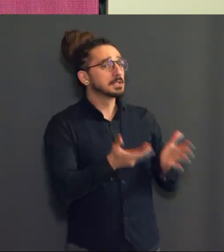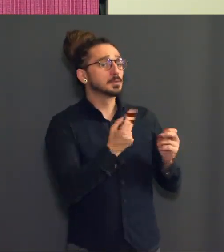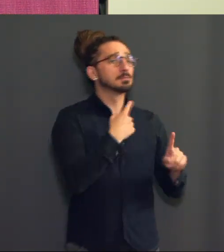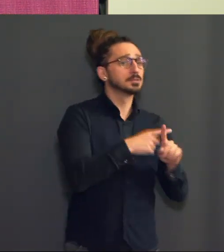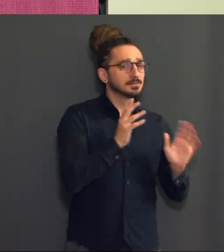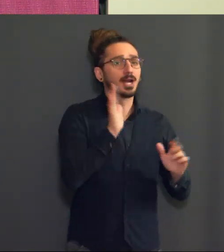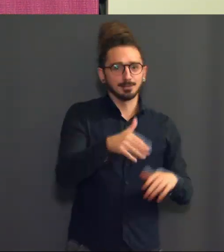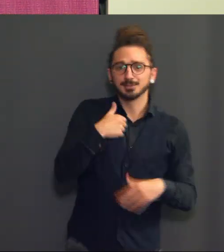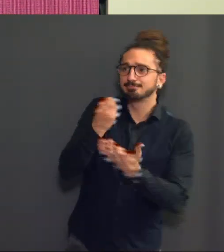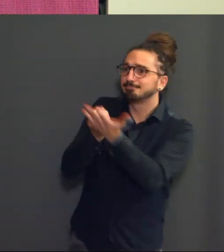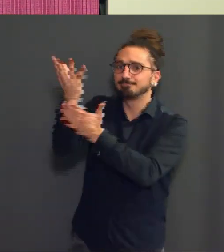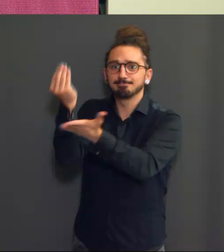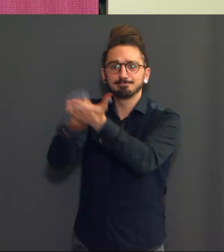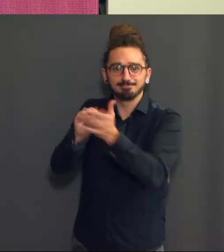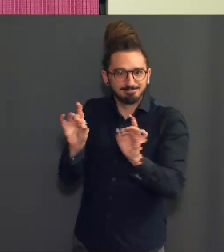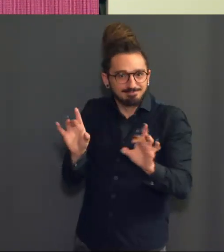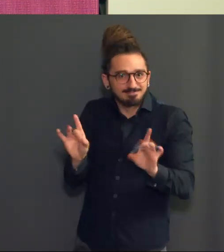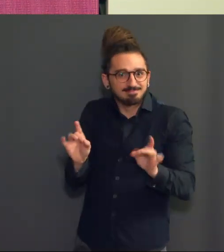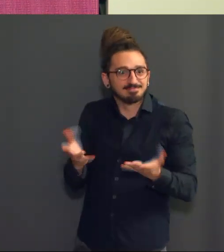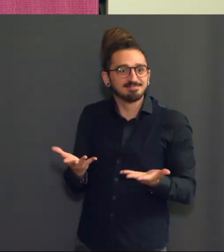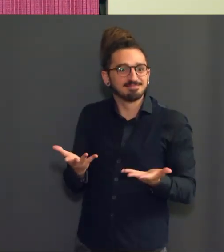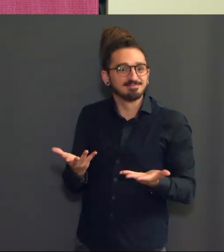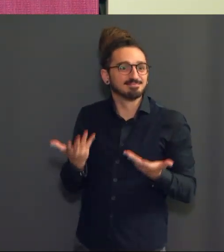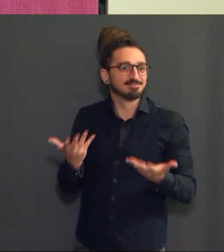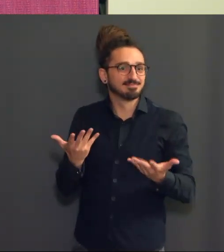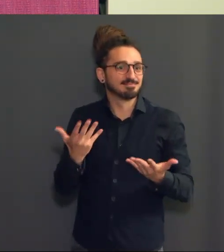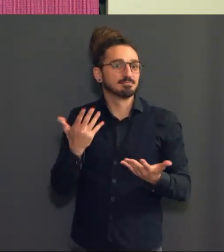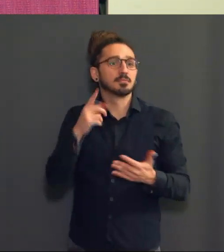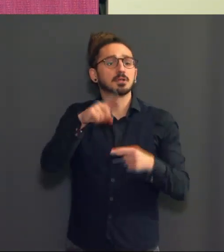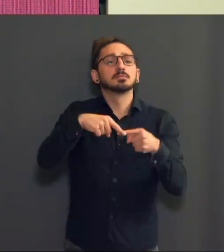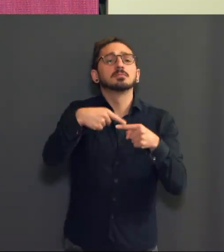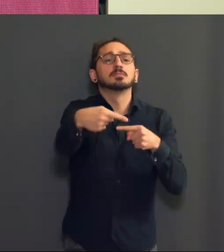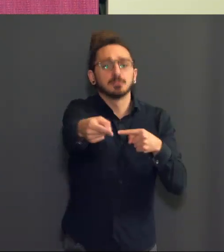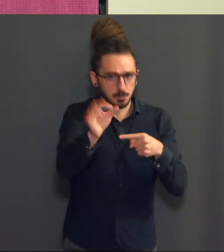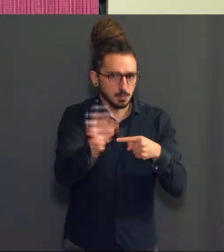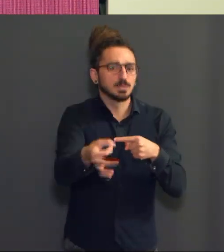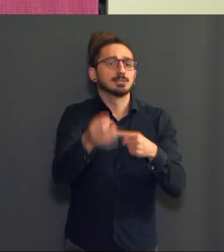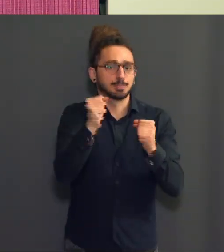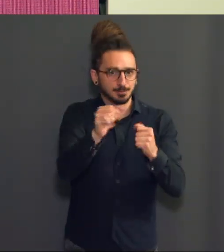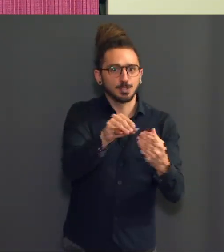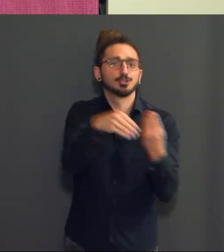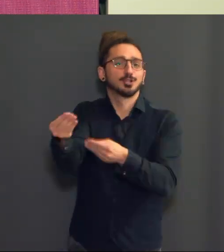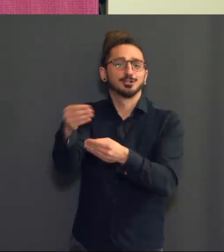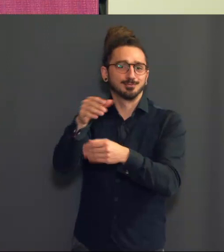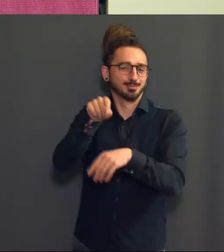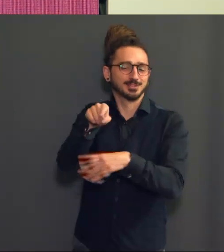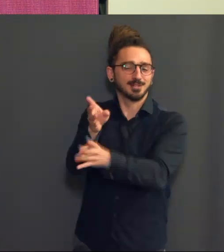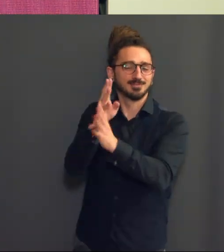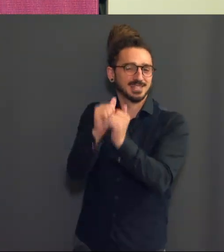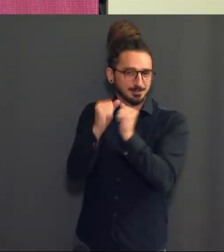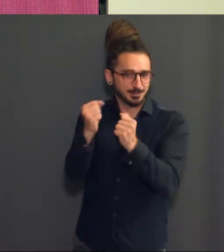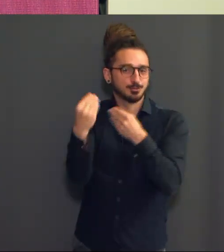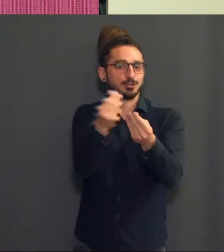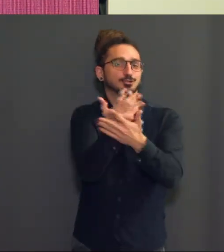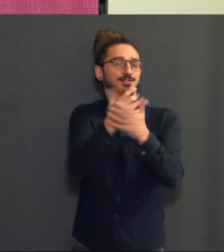c'est l'occasion de le faire, qu'un test négatif au niveau antigénique n'a de signification que dans des critères très particuliers et qu'en cas